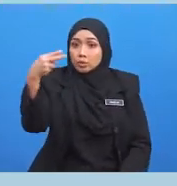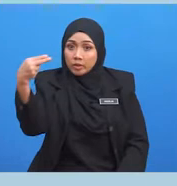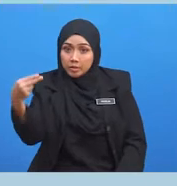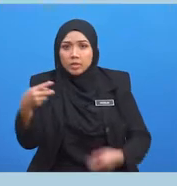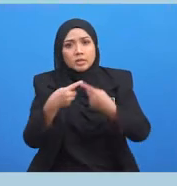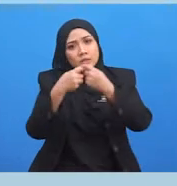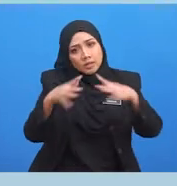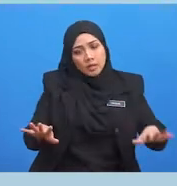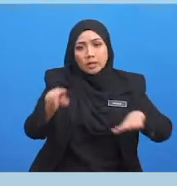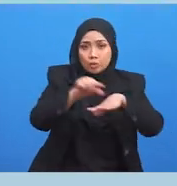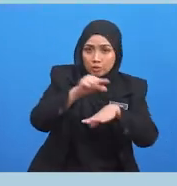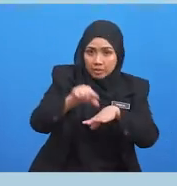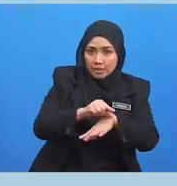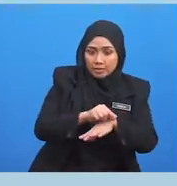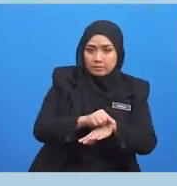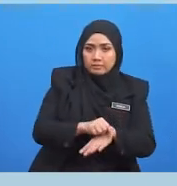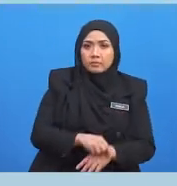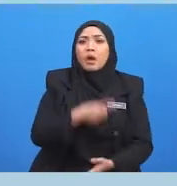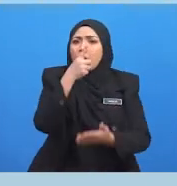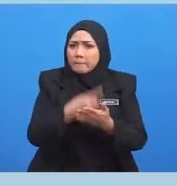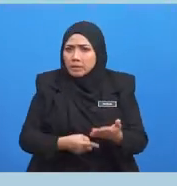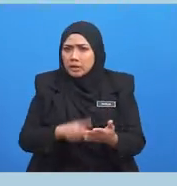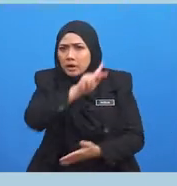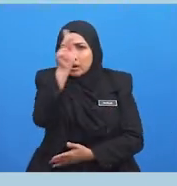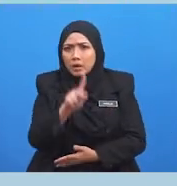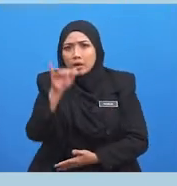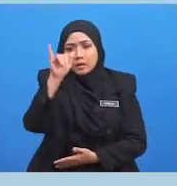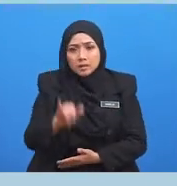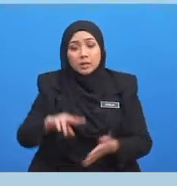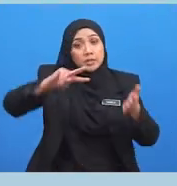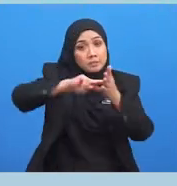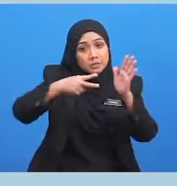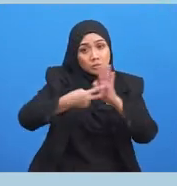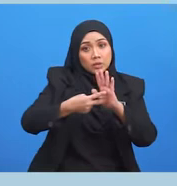5W1H telah digunakan. Apakah itu